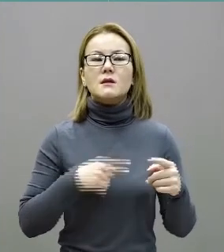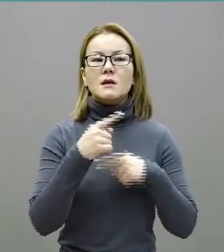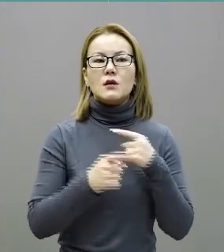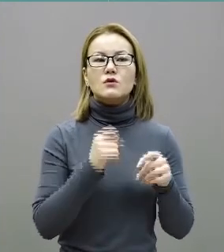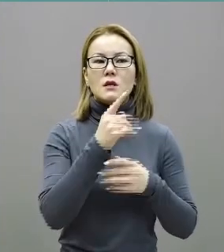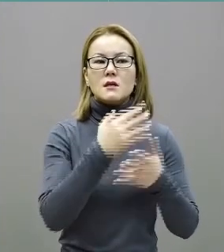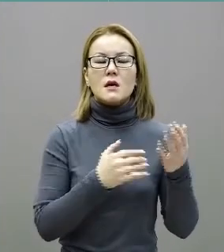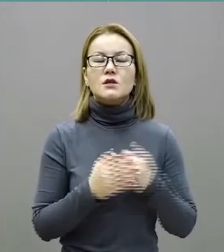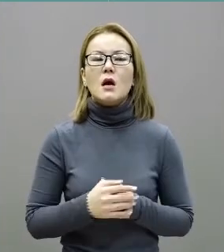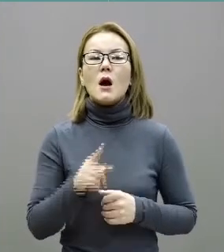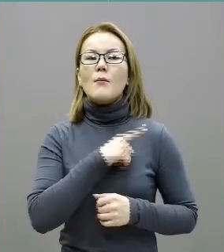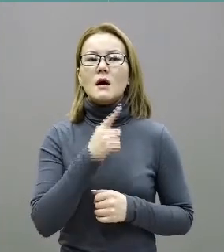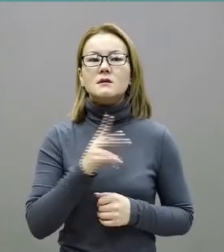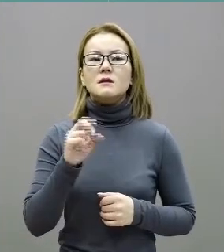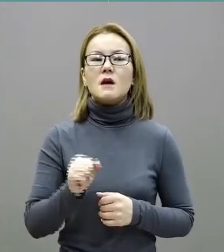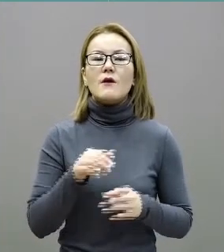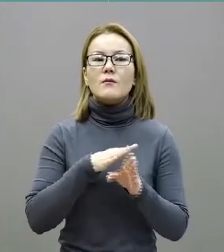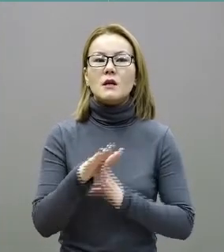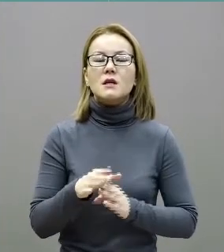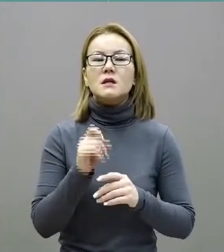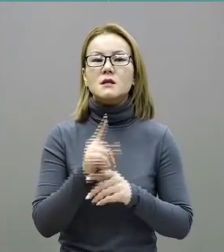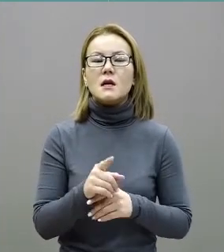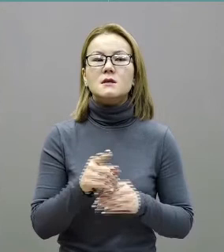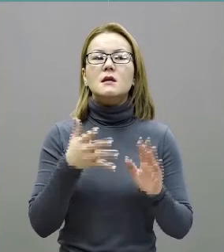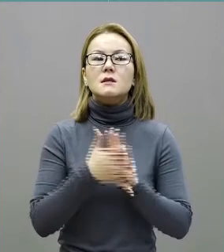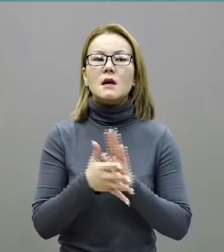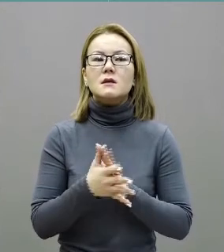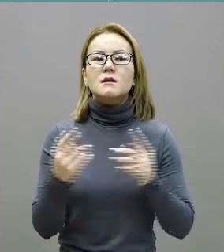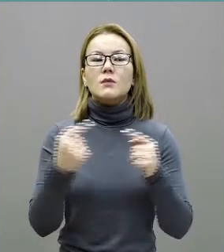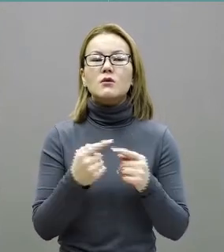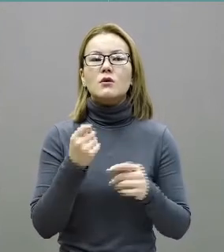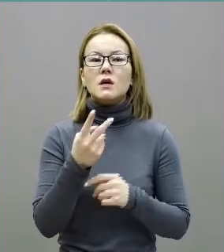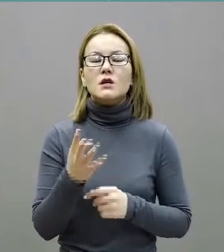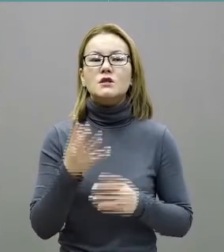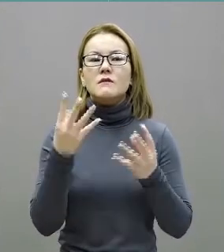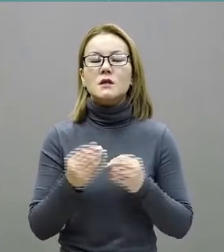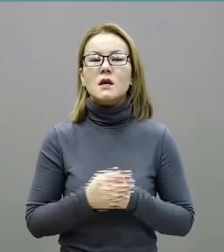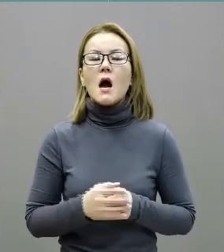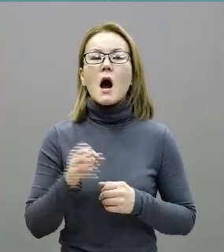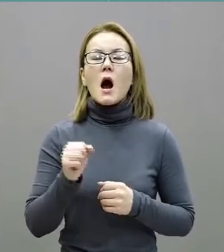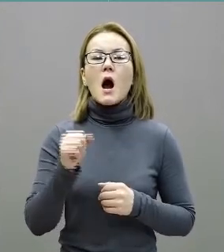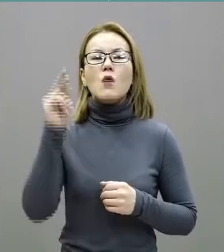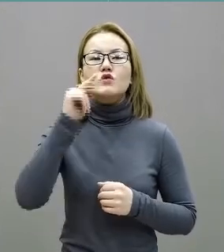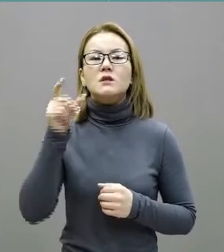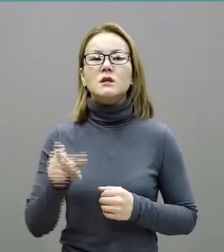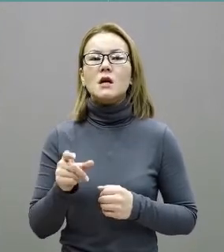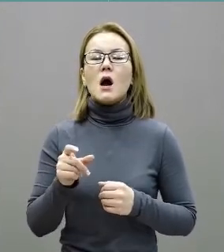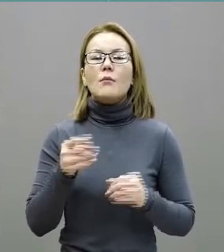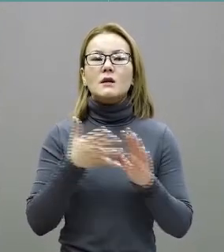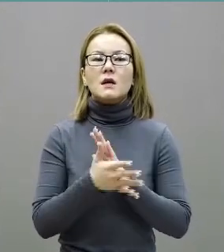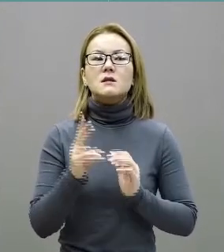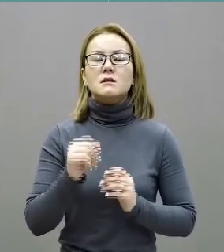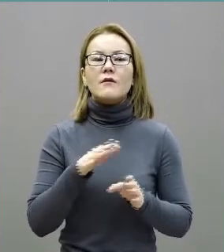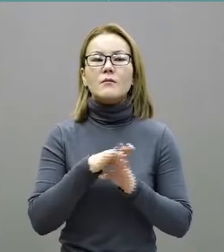следующая задача мастер на выполнение заказа тратит определенное количество дней а ученик